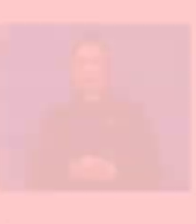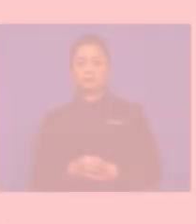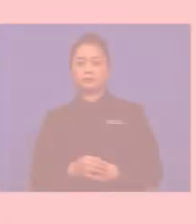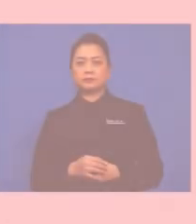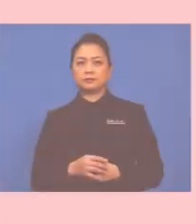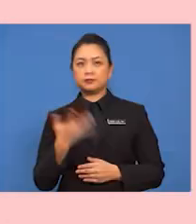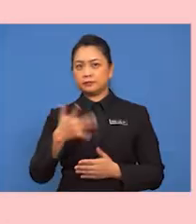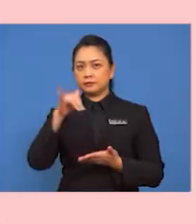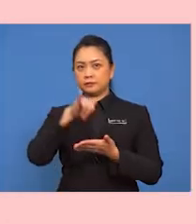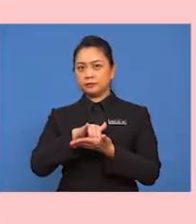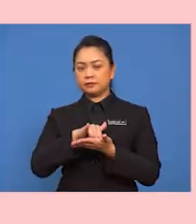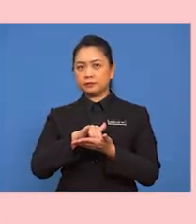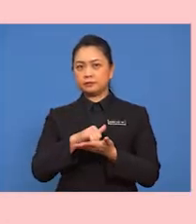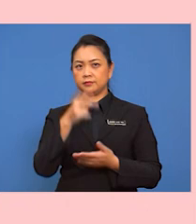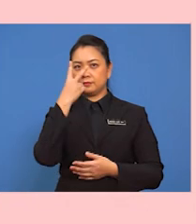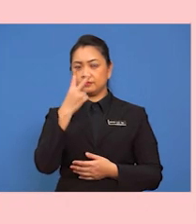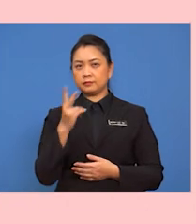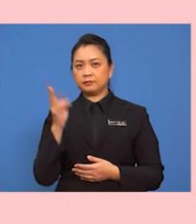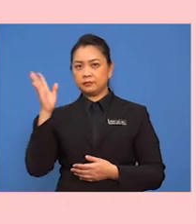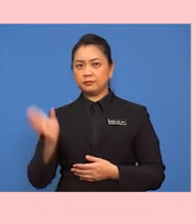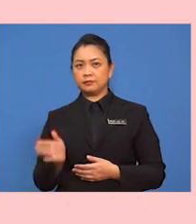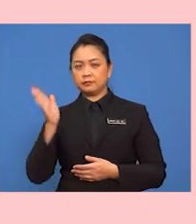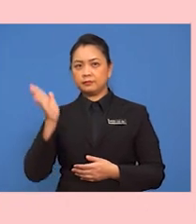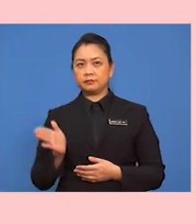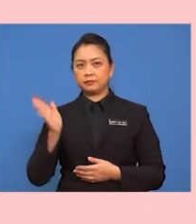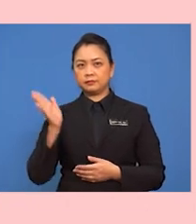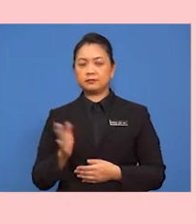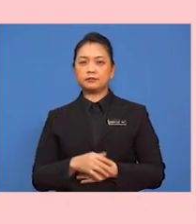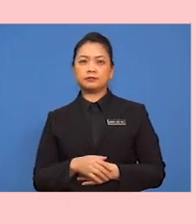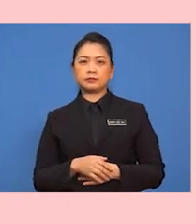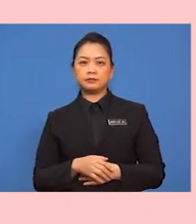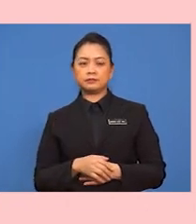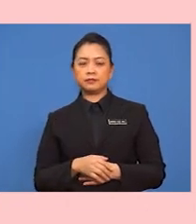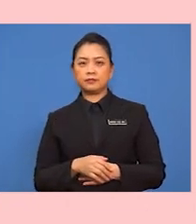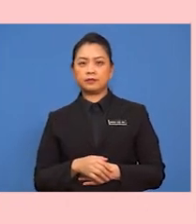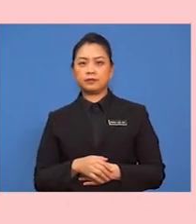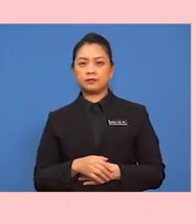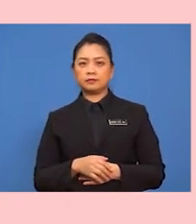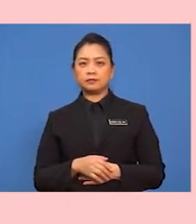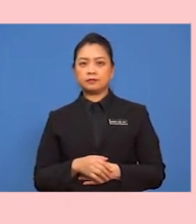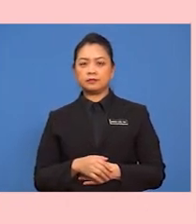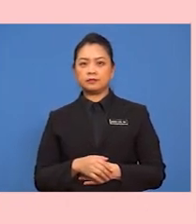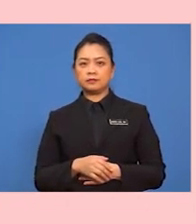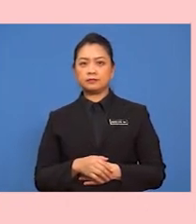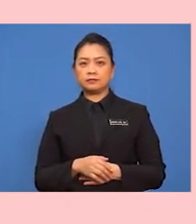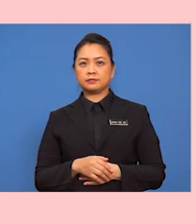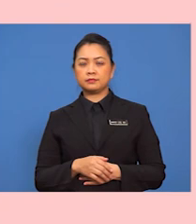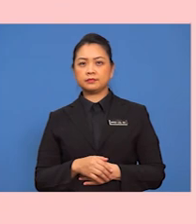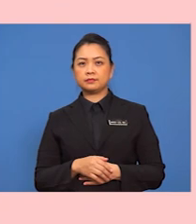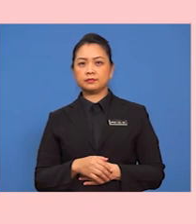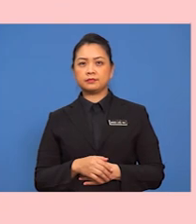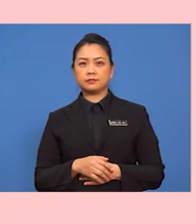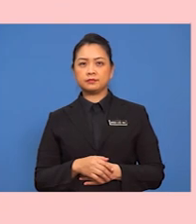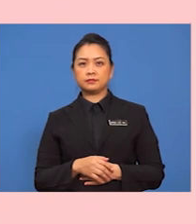Seterusnya, hasil pendaraban satu per dua dengan matriks